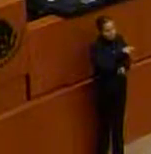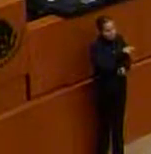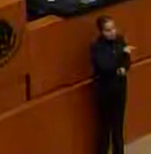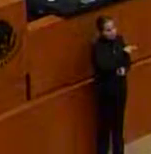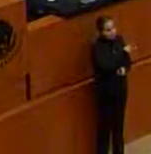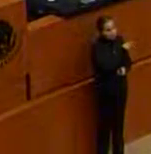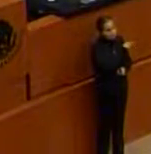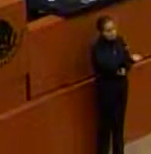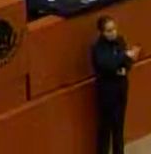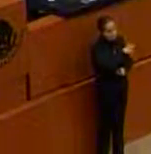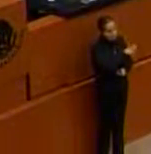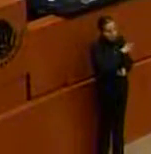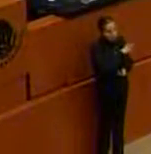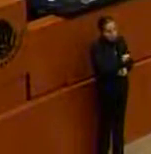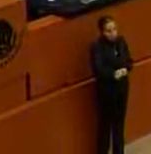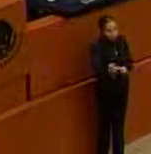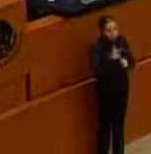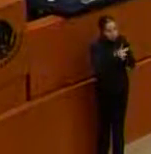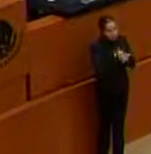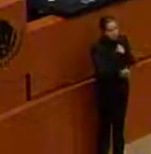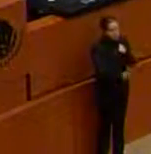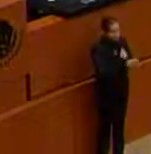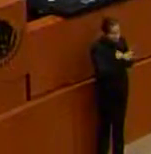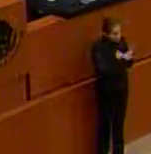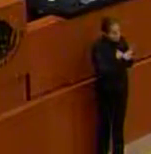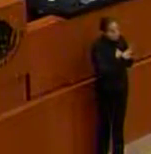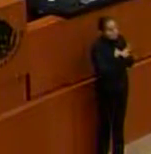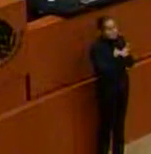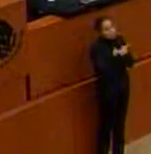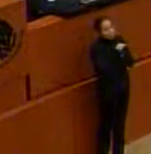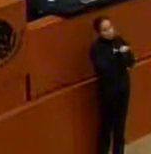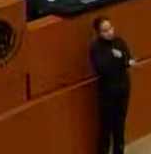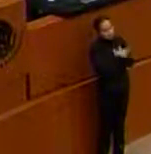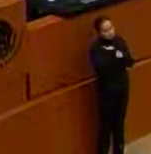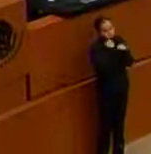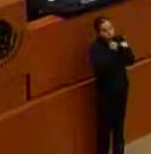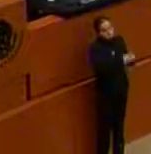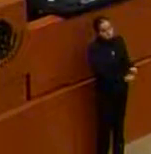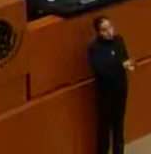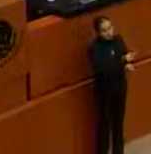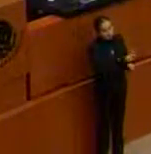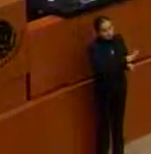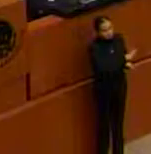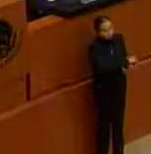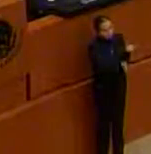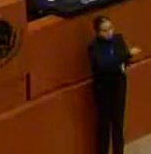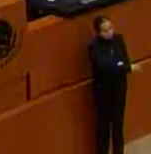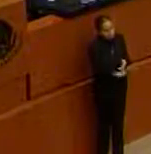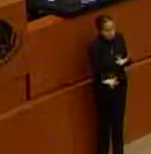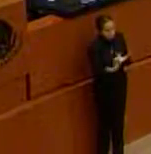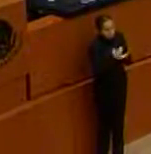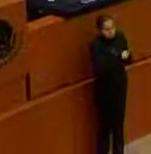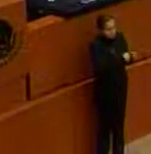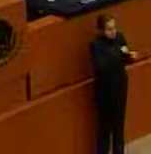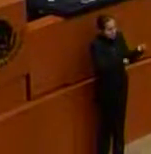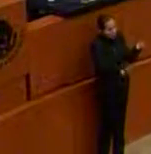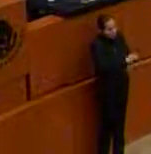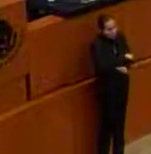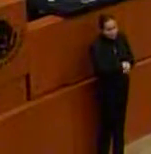prend les pieds, comme vous le voyez à gauche, mais un socle de sécurité qui favorise l'insertion et l'activité, comme à